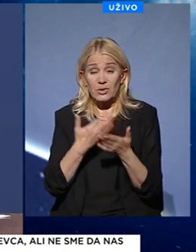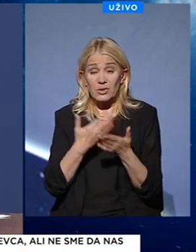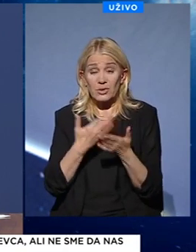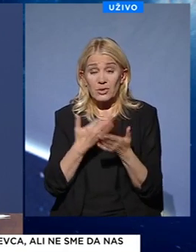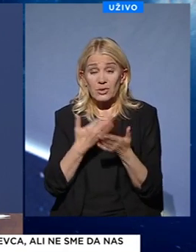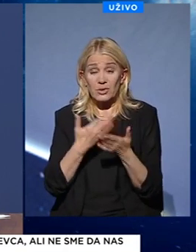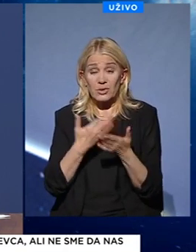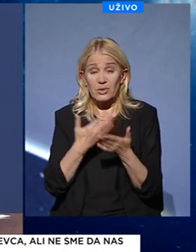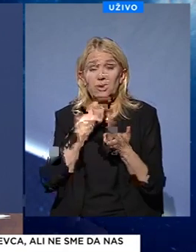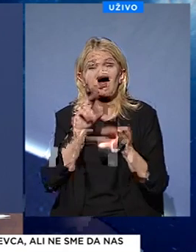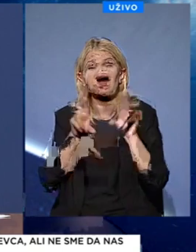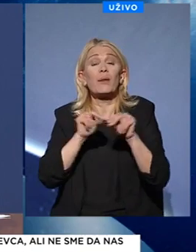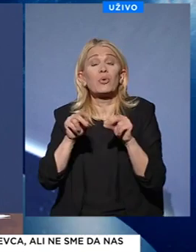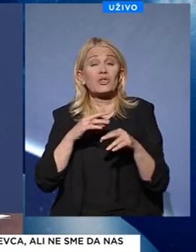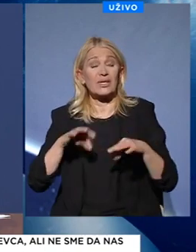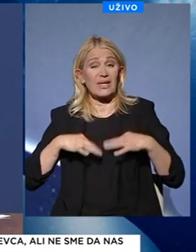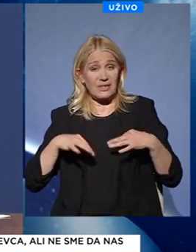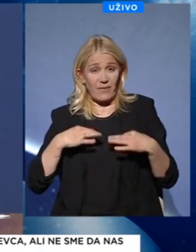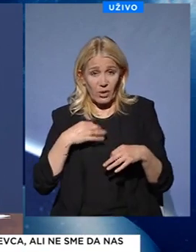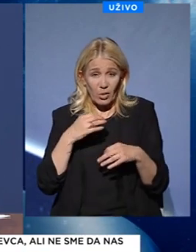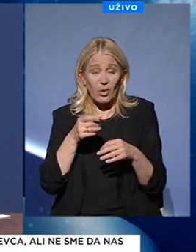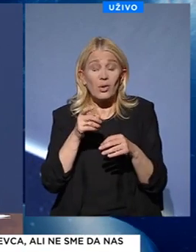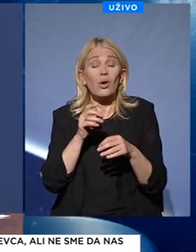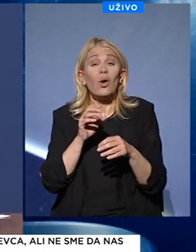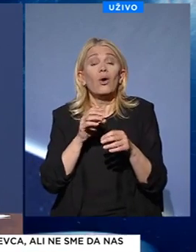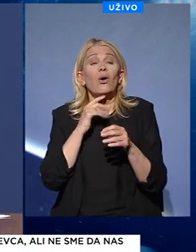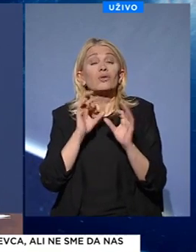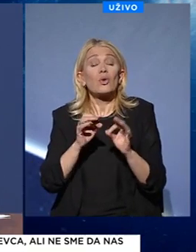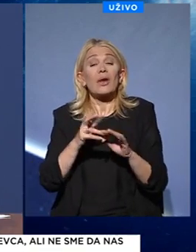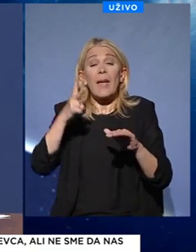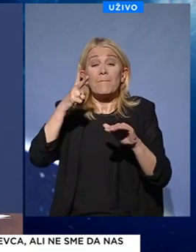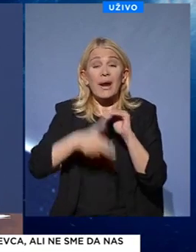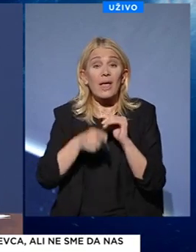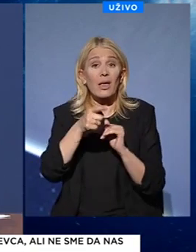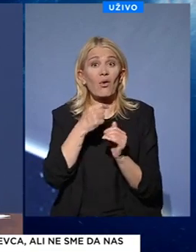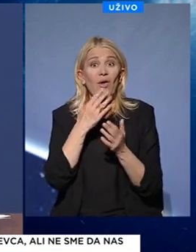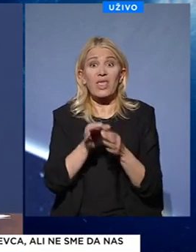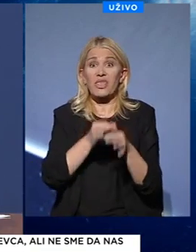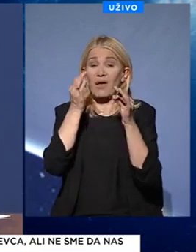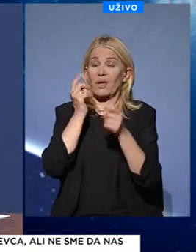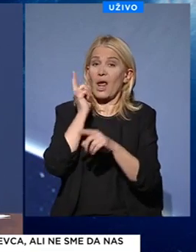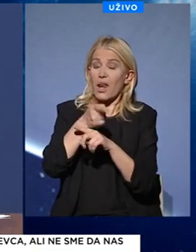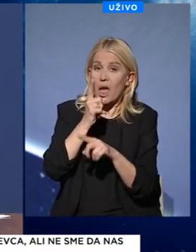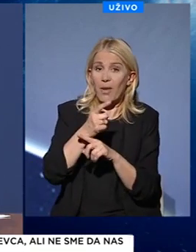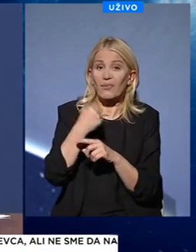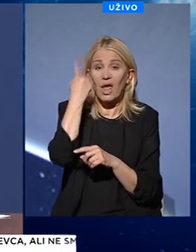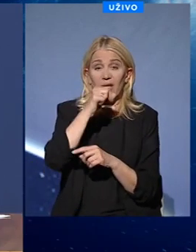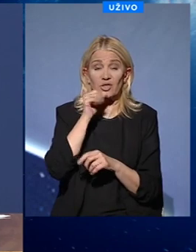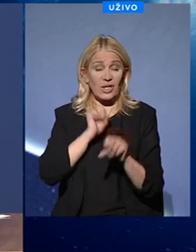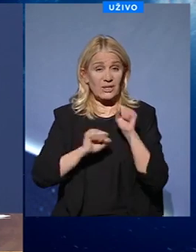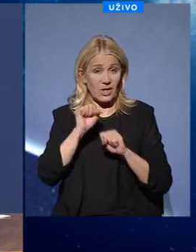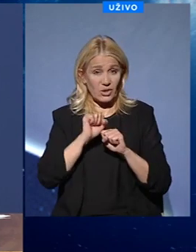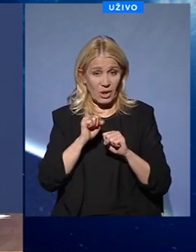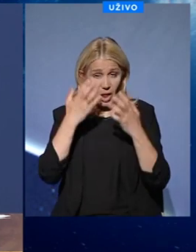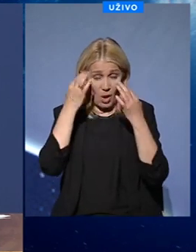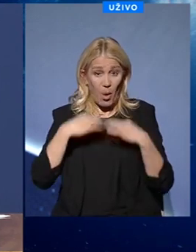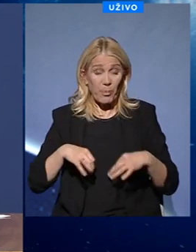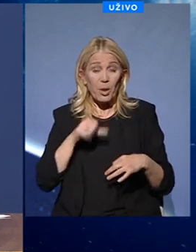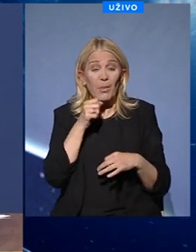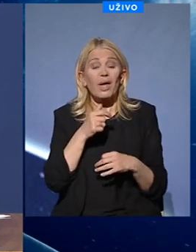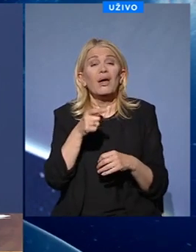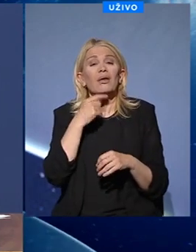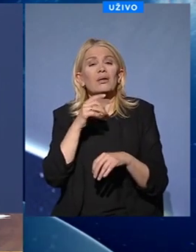zaključka Republički fond za zdravstveno osiguranje prekinuo već pokrenute javne nabavke lične i zaštitne opreme i sanitetskog